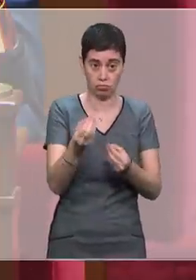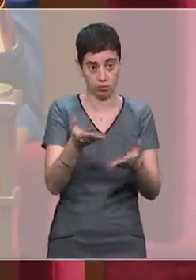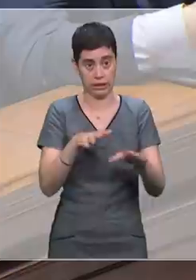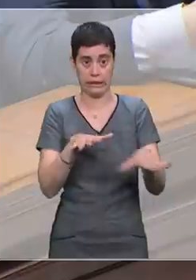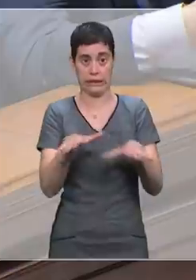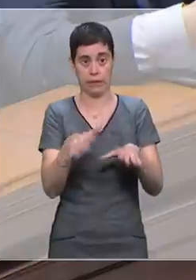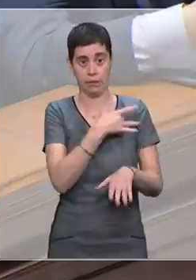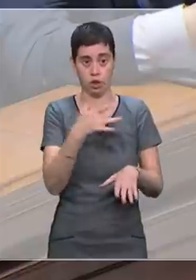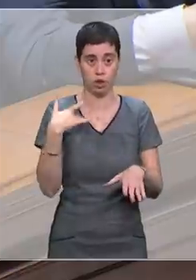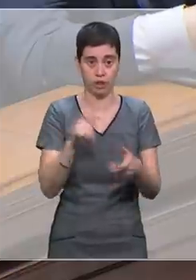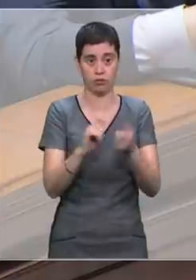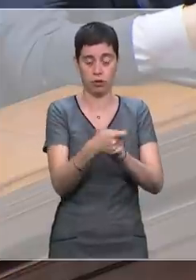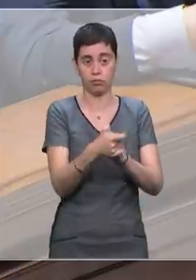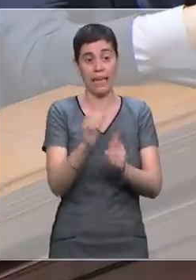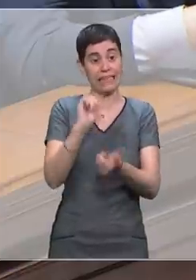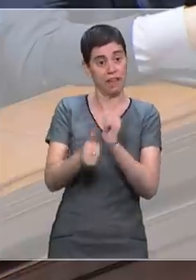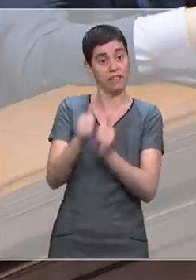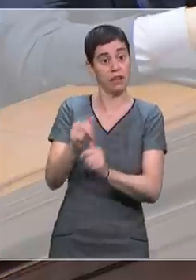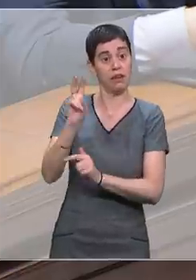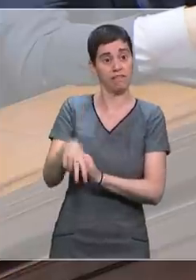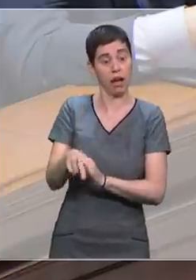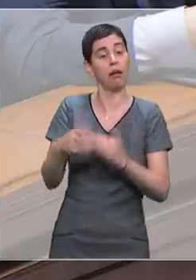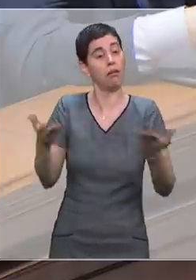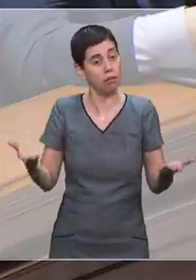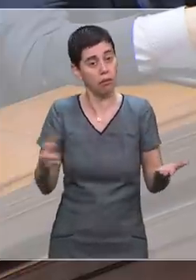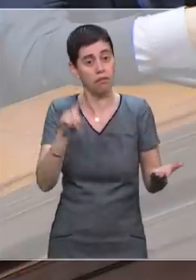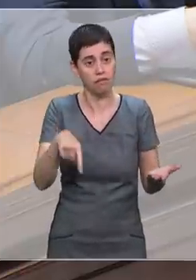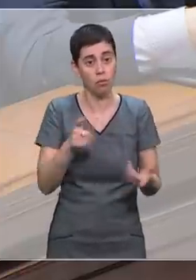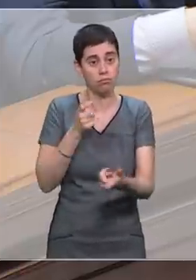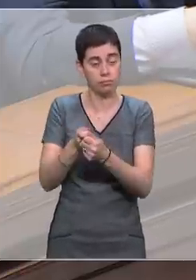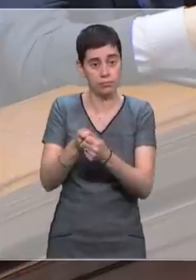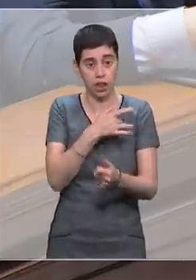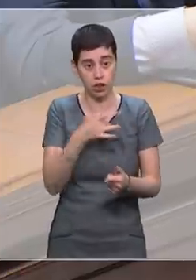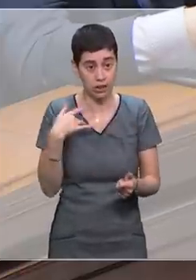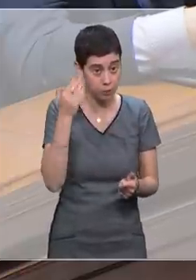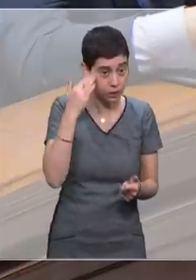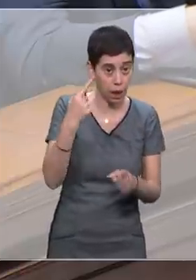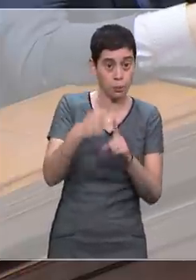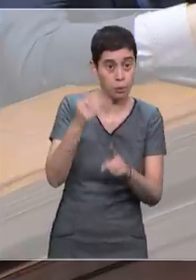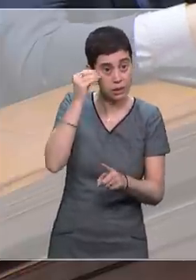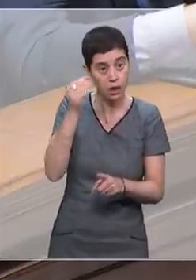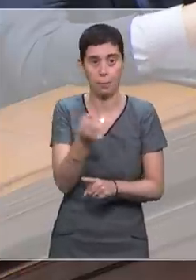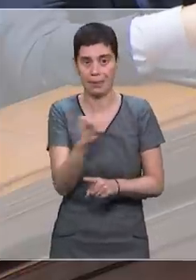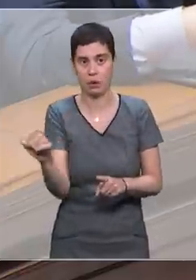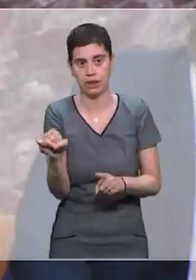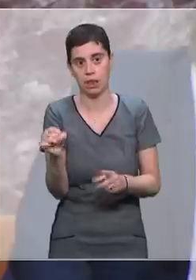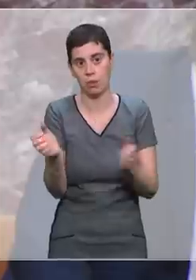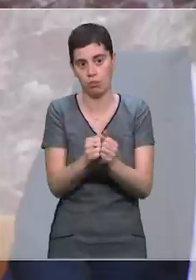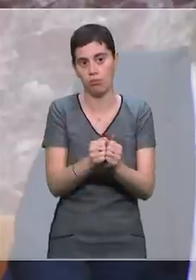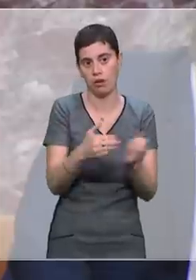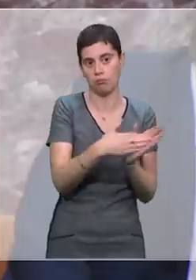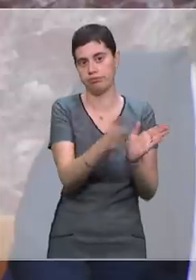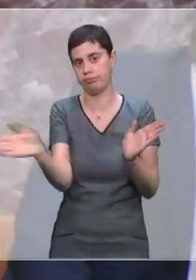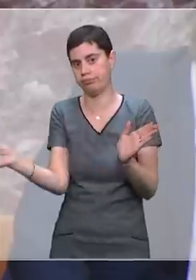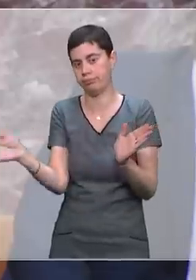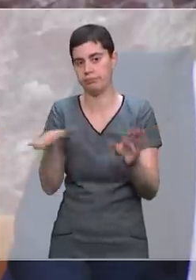et l'adapter aux défis auxquels nous faisons face. Ambition Merci dans laquelle beaucoup. La santé mentale et la psychiatrie Merci. Sont des priorités structurantes et transversales. Merci beaucoup,